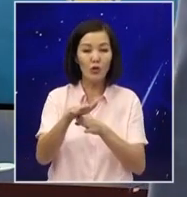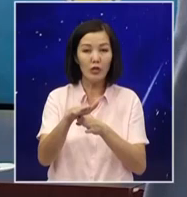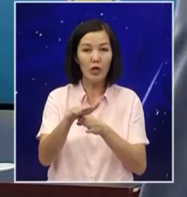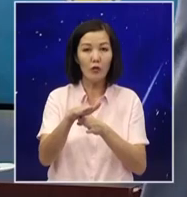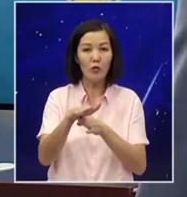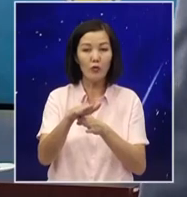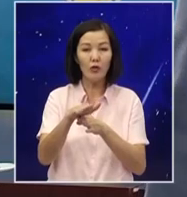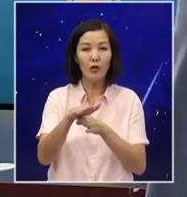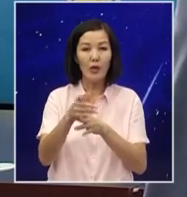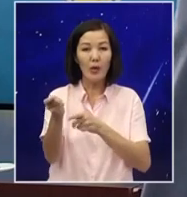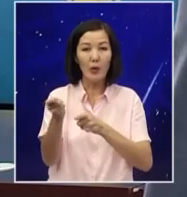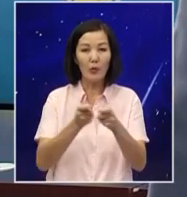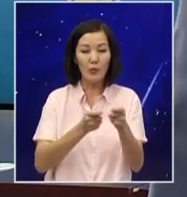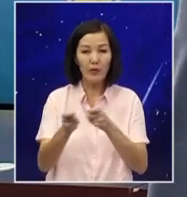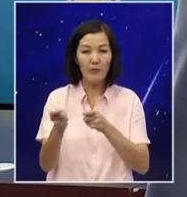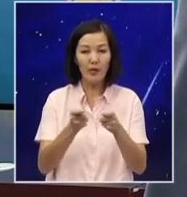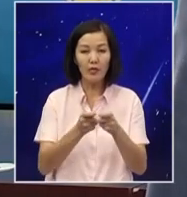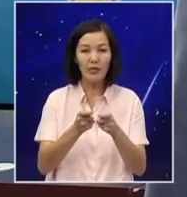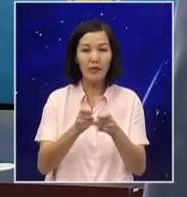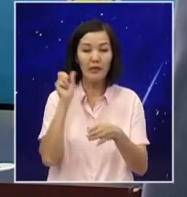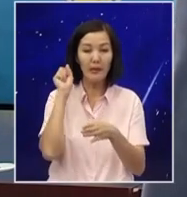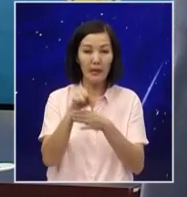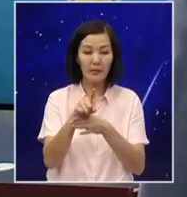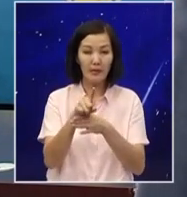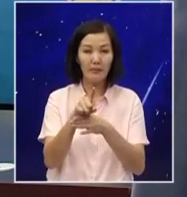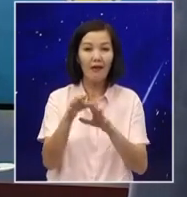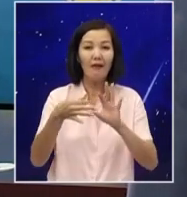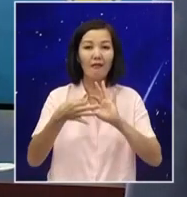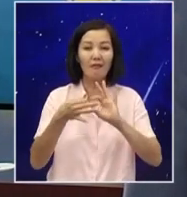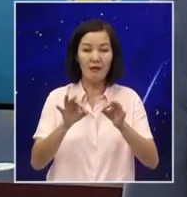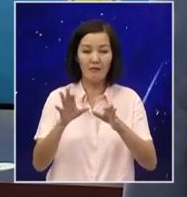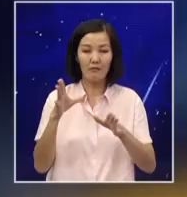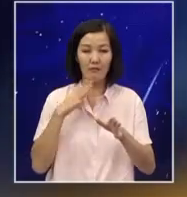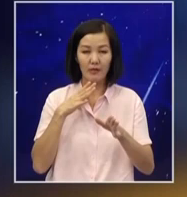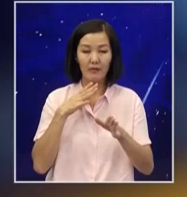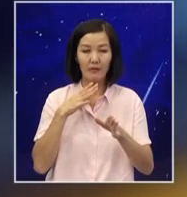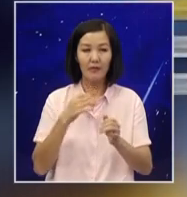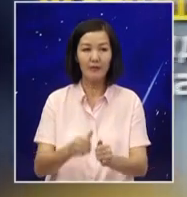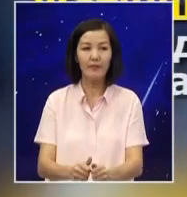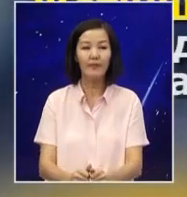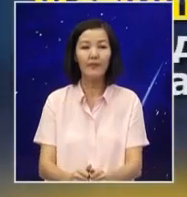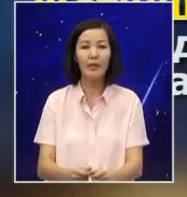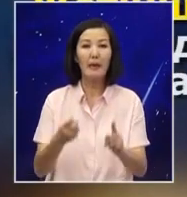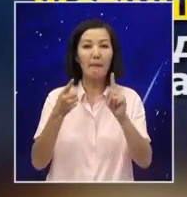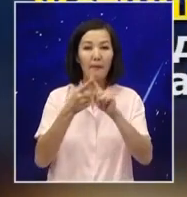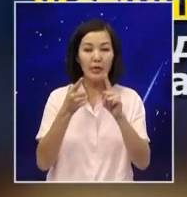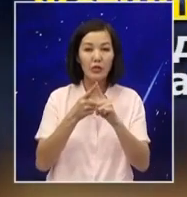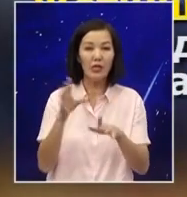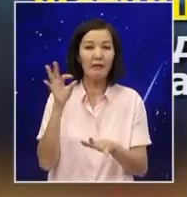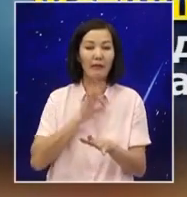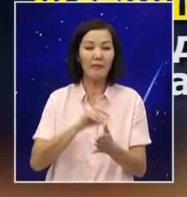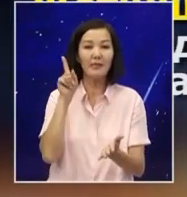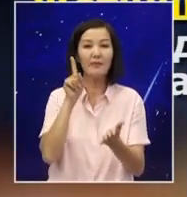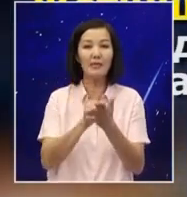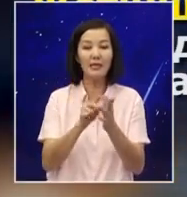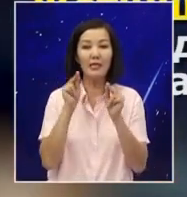үкімет басшылығына басқаларына табыстап нақты тапсырмалар берілді. Біріншісі табыс мен міндеттердің